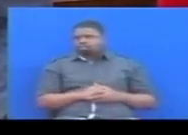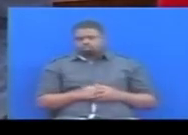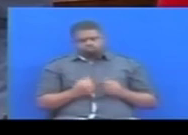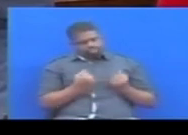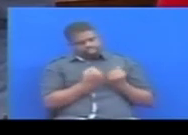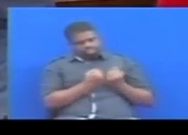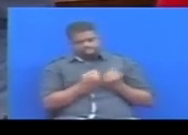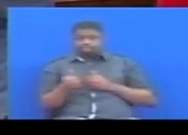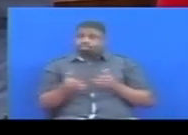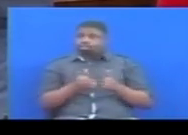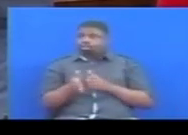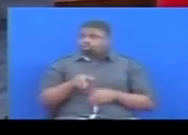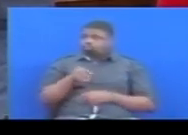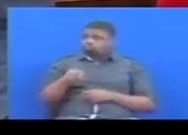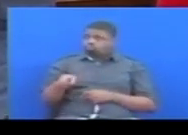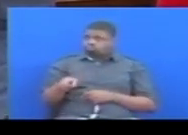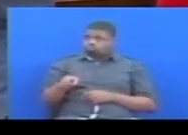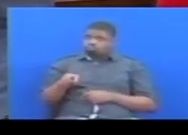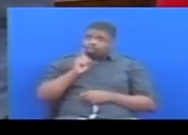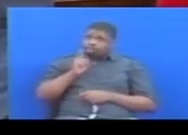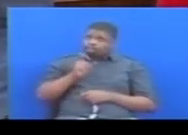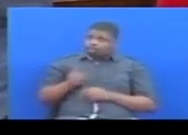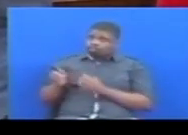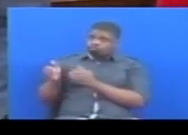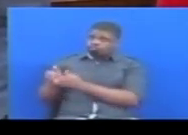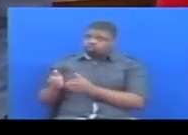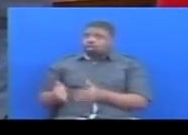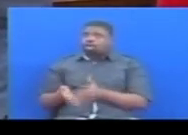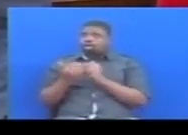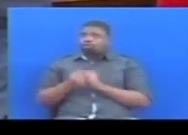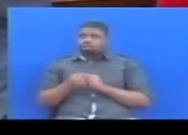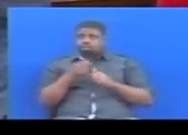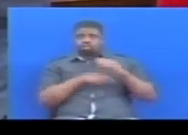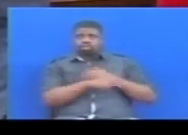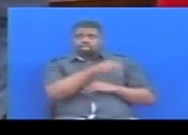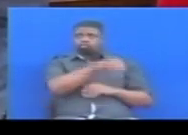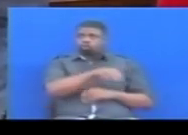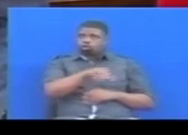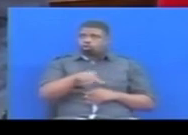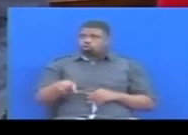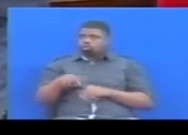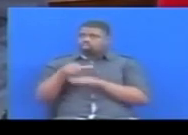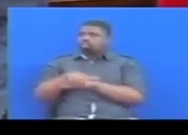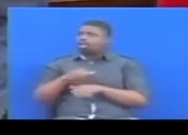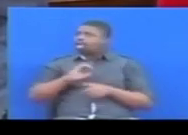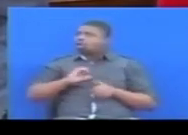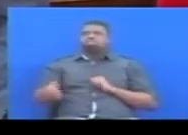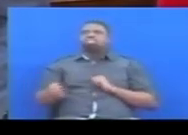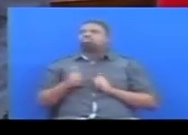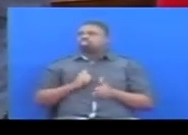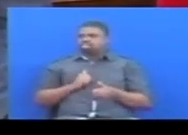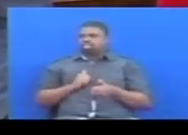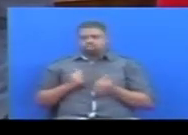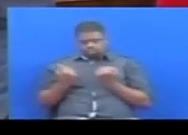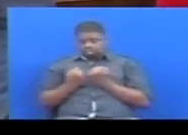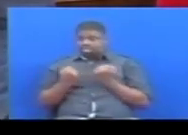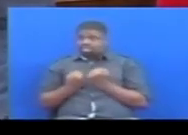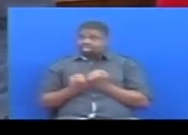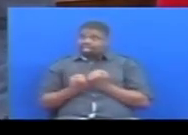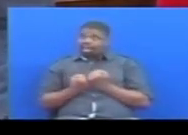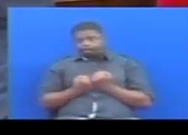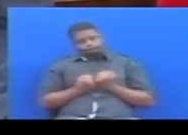Tukitengeneza mtandao huu wa huyu mama mdogo anaweza kuingia kwenye soko na samaki wasioruhusiwa, tutatengeneza